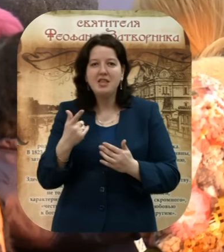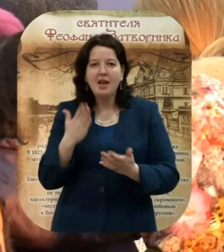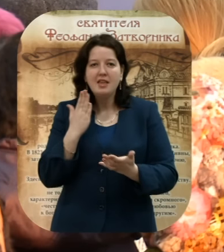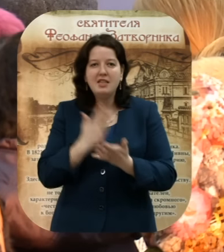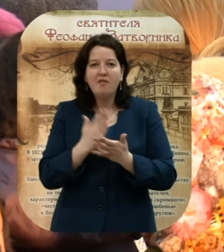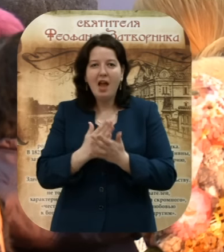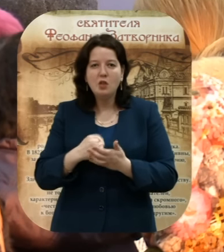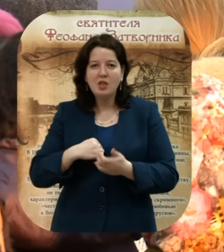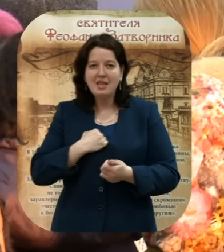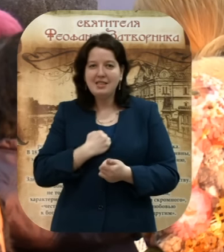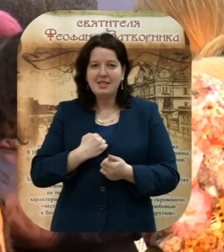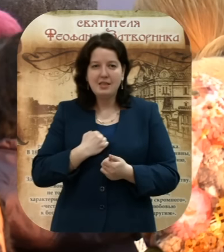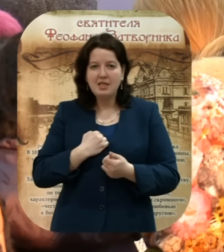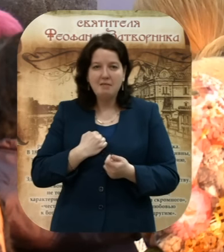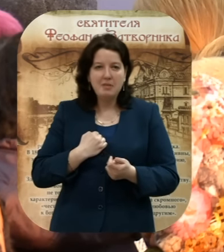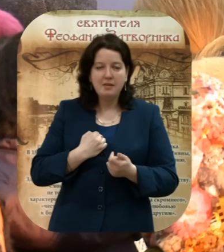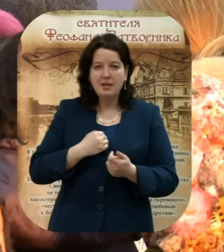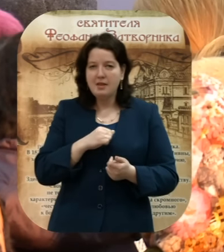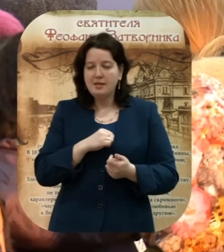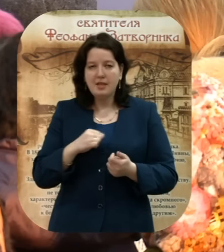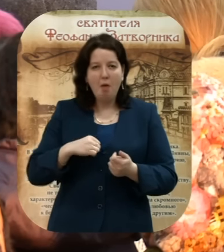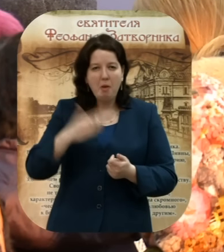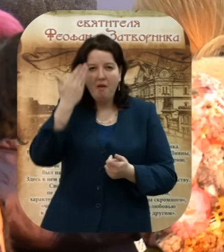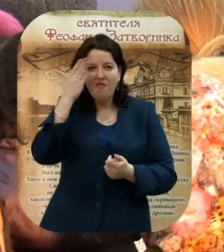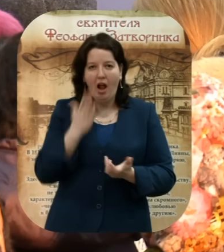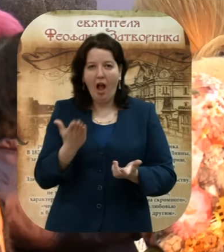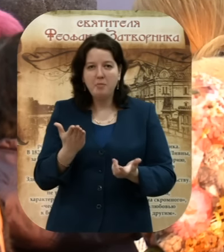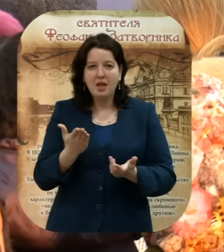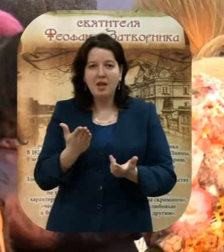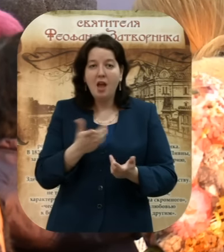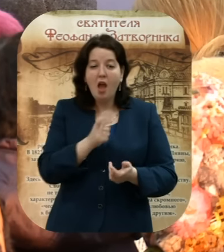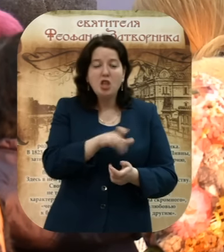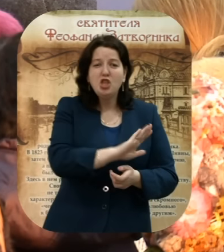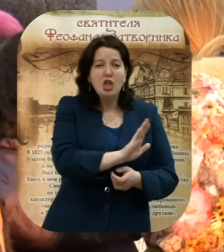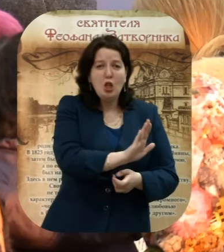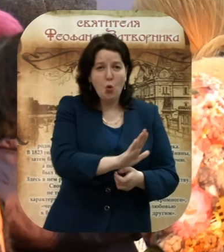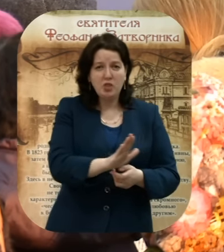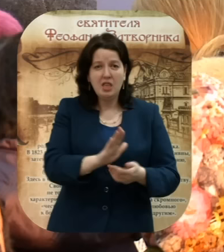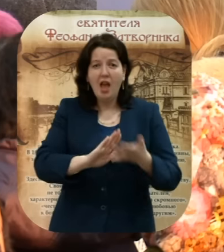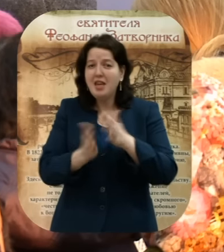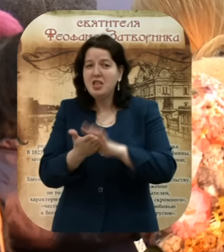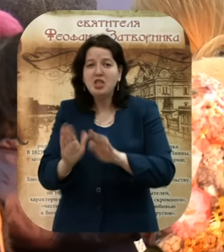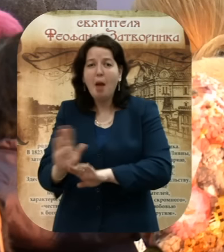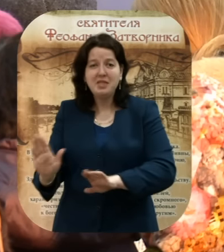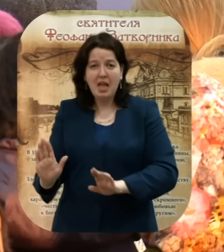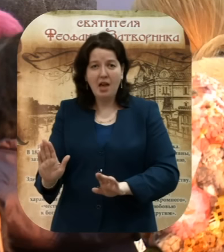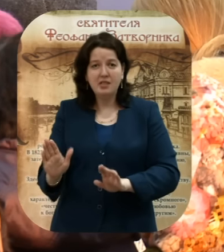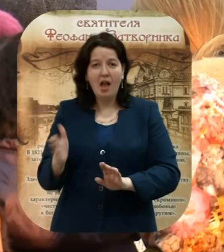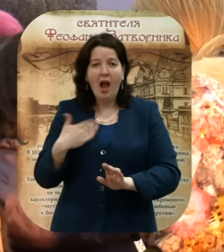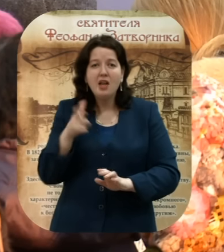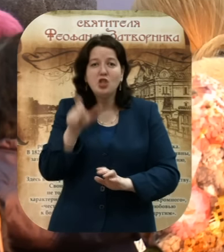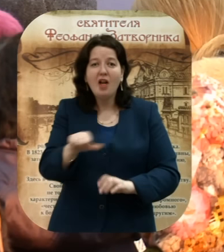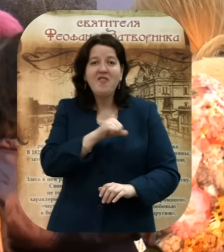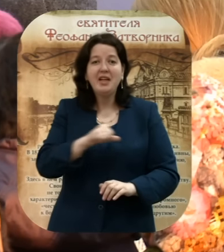злейшими моими врагами. Не люди, не обстоятельства, а я